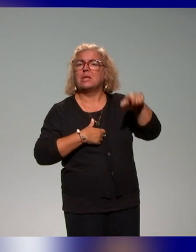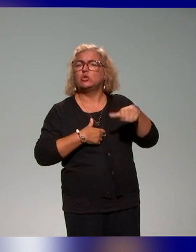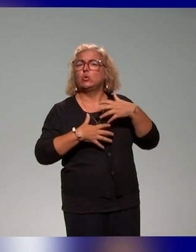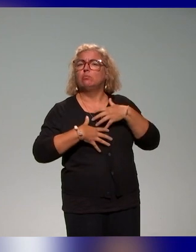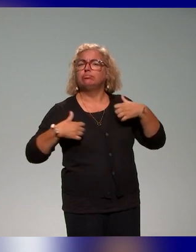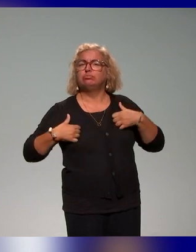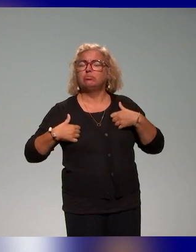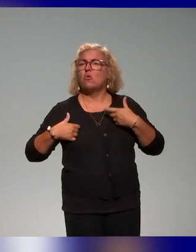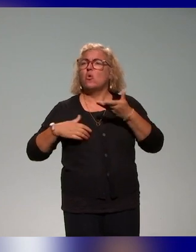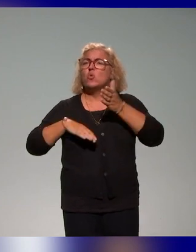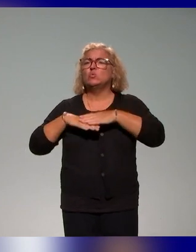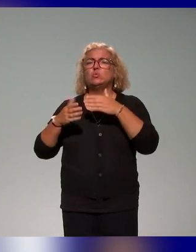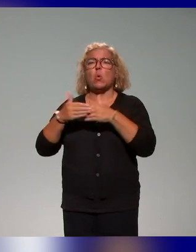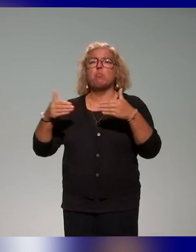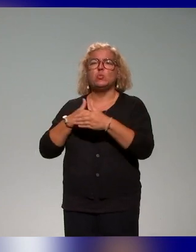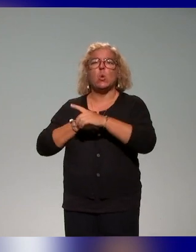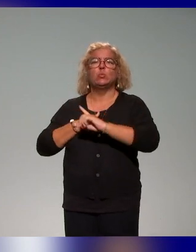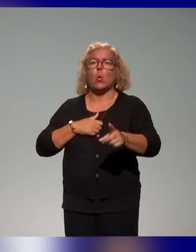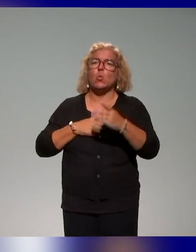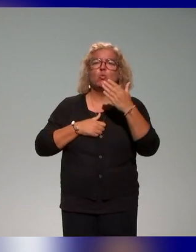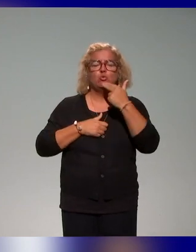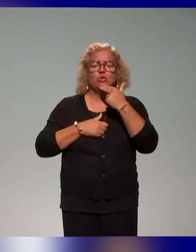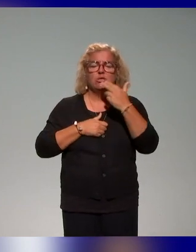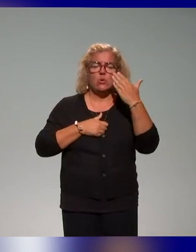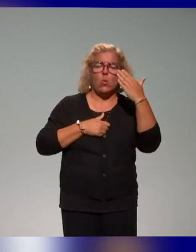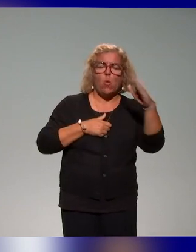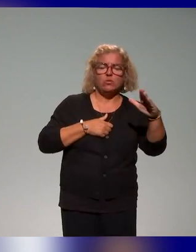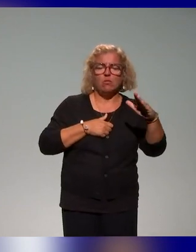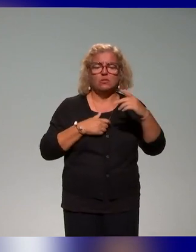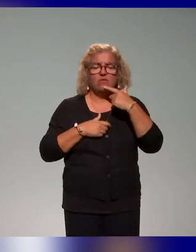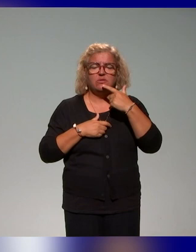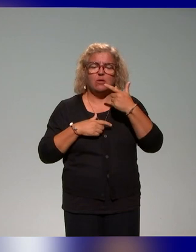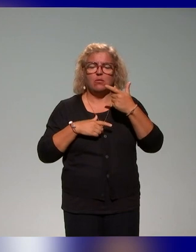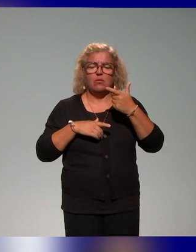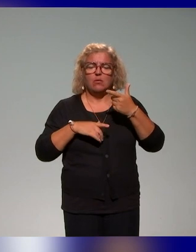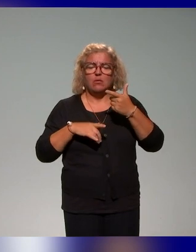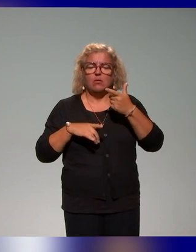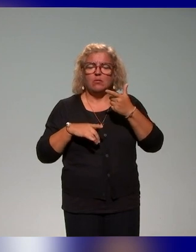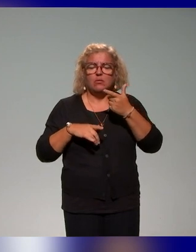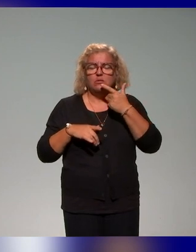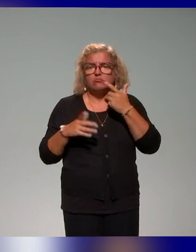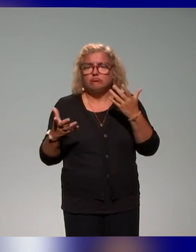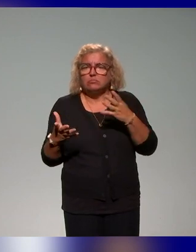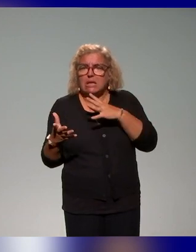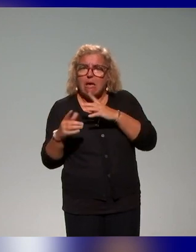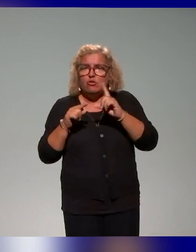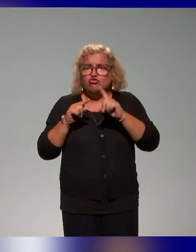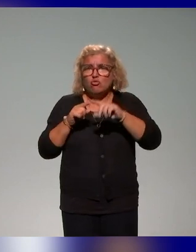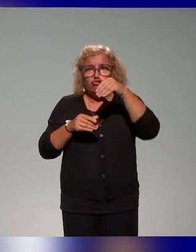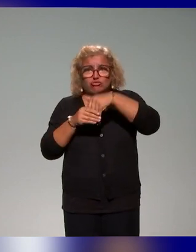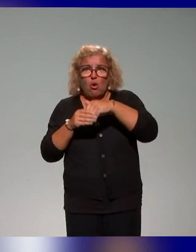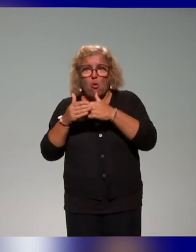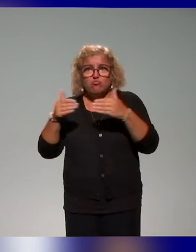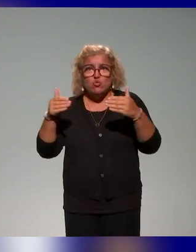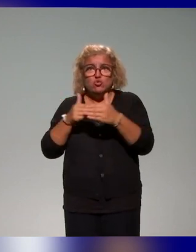LaTeX ». Donc, pour ce qui est des formules, des choses spécifiques, est-ce que il y a quelque chose sur Moodle qui permet